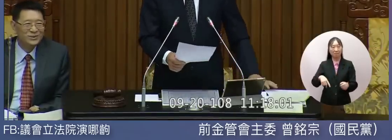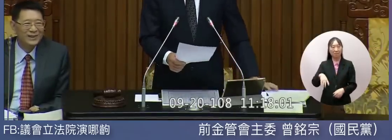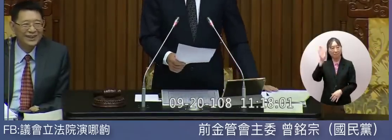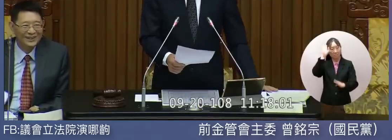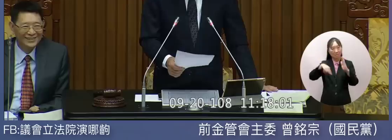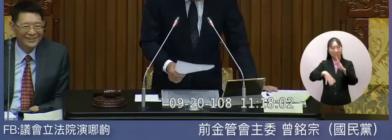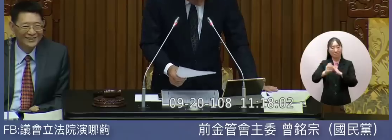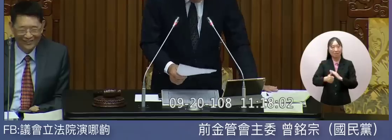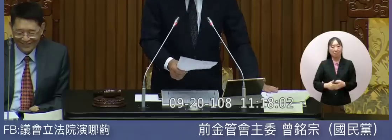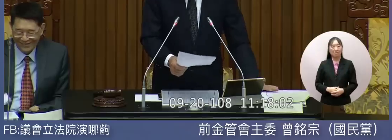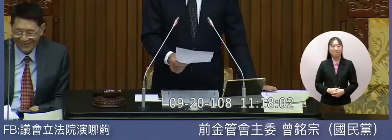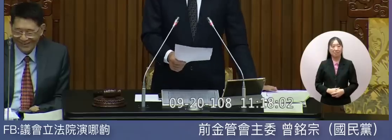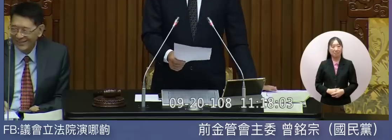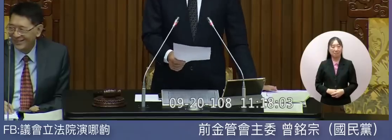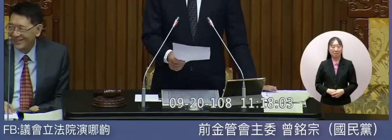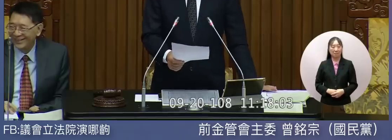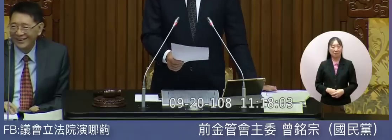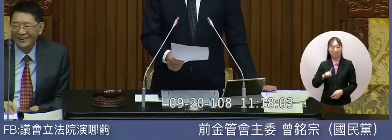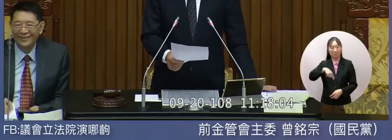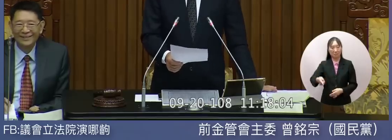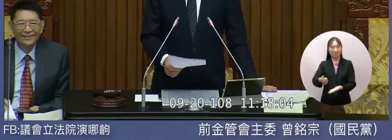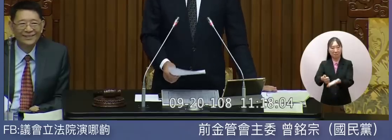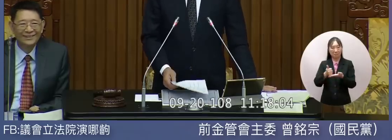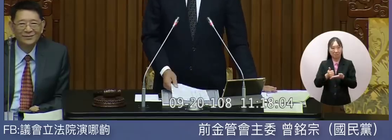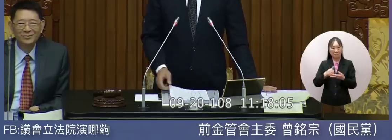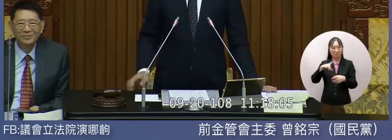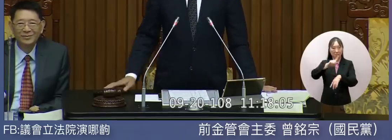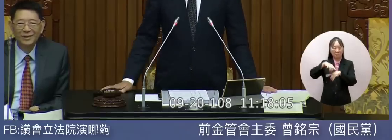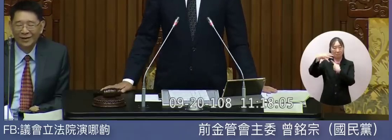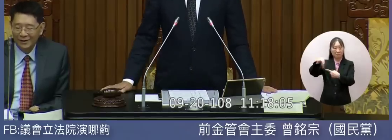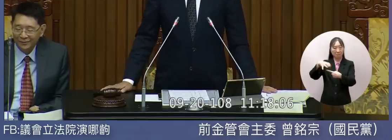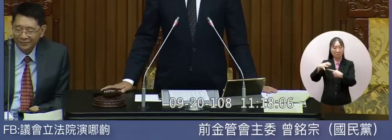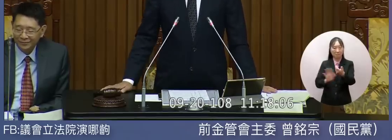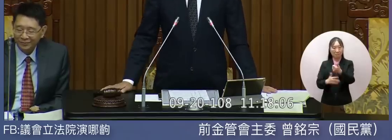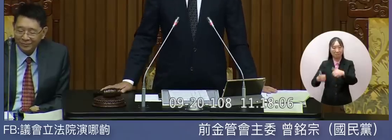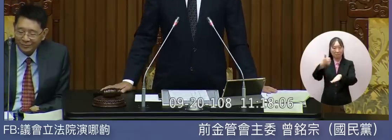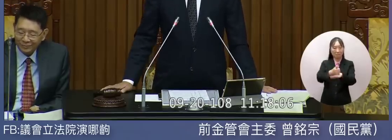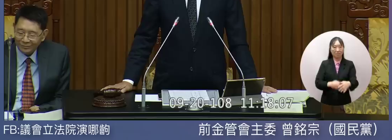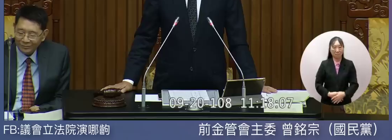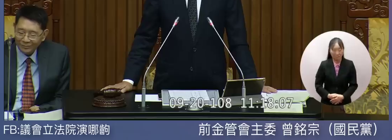下一位，我们请中委员嘉宾